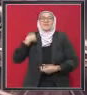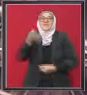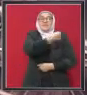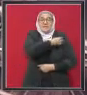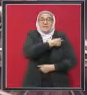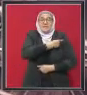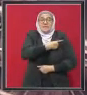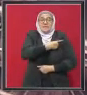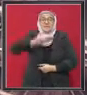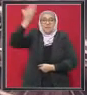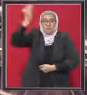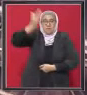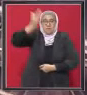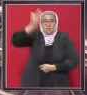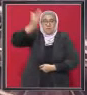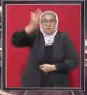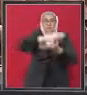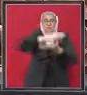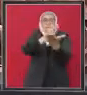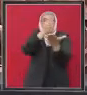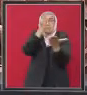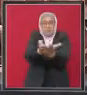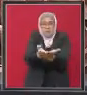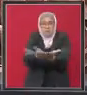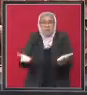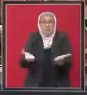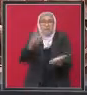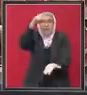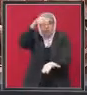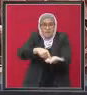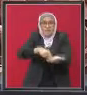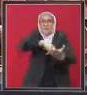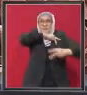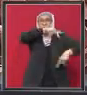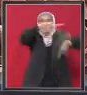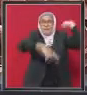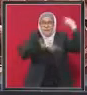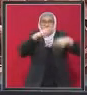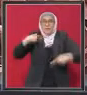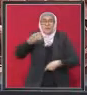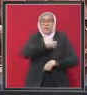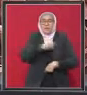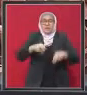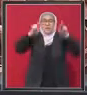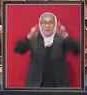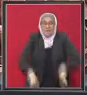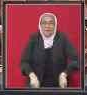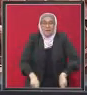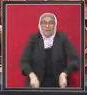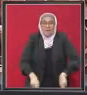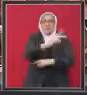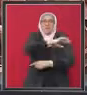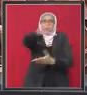Kita sedang berbahas bajet dan ini perangai kita, rakyat nampak kita semua.